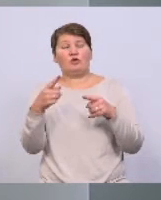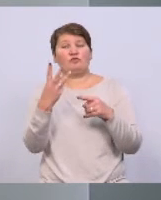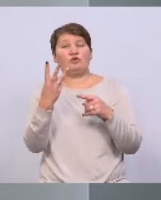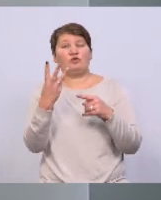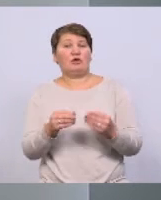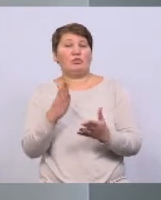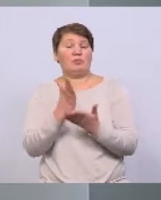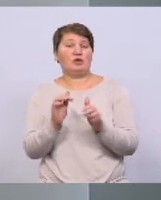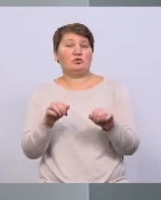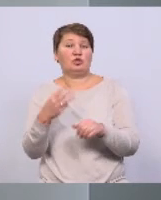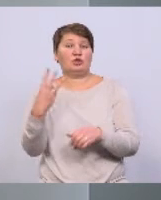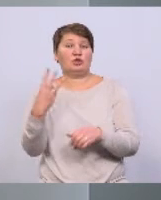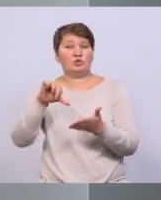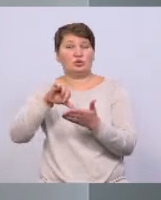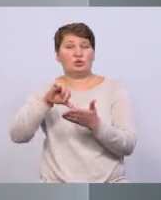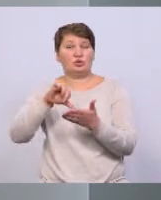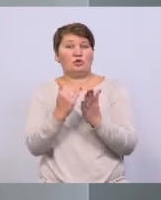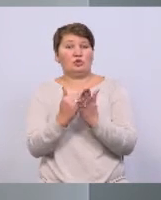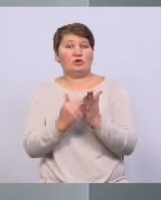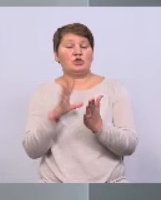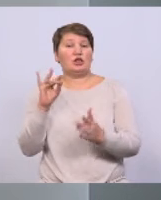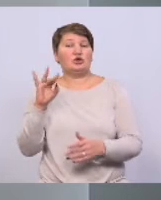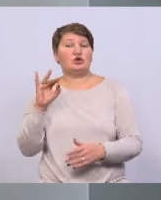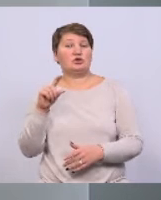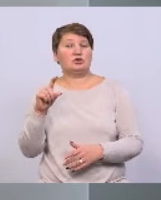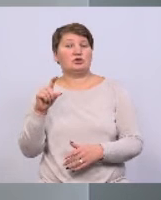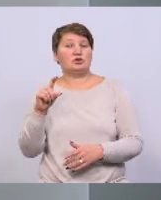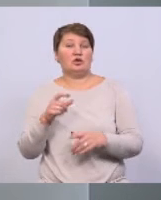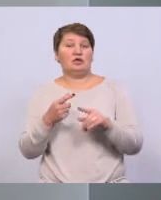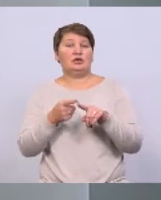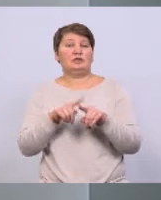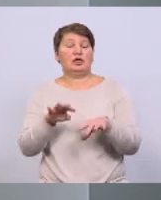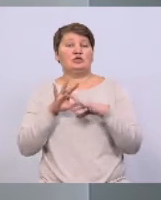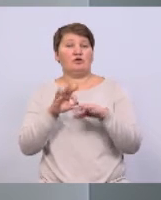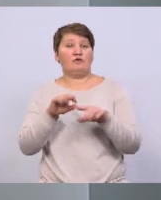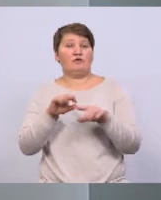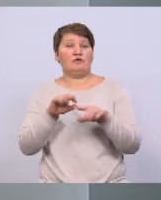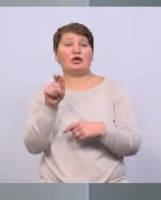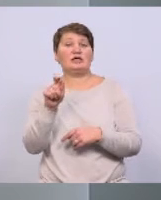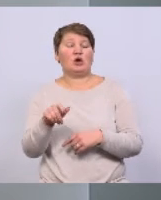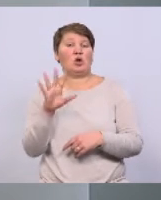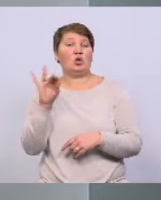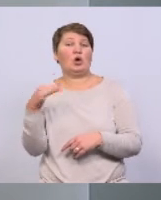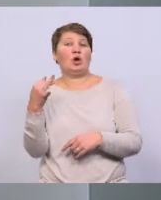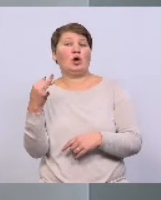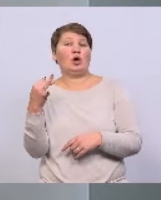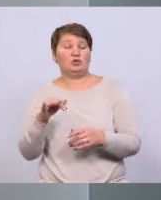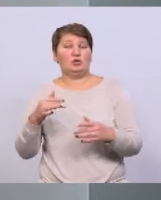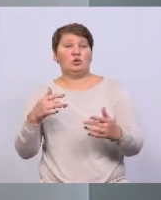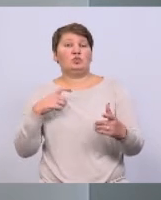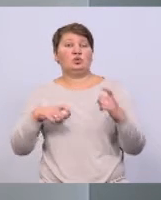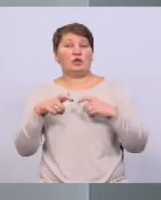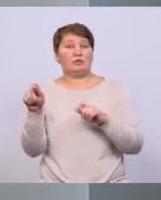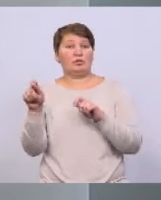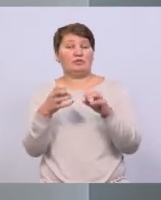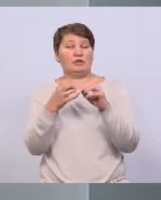змогу 30 учасників програми GovX-Challenge. За словами координаторки програми Світлани Колодій, студенти приїхали з 15